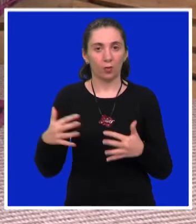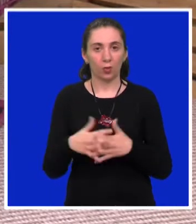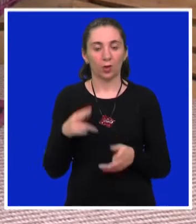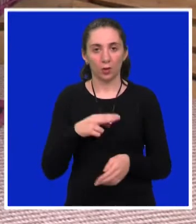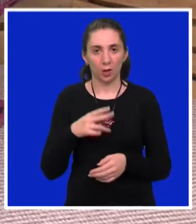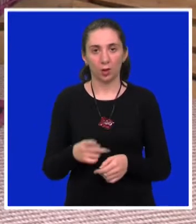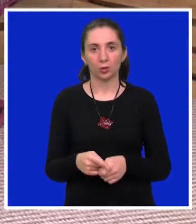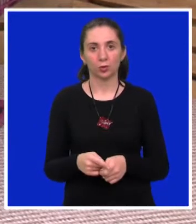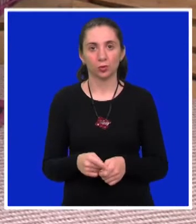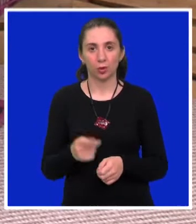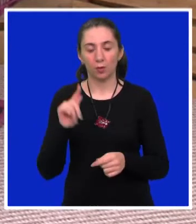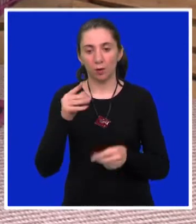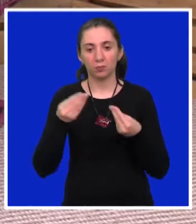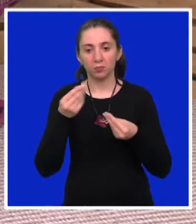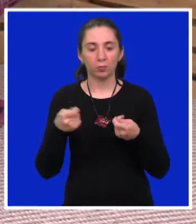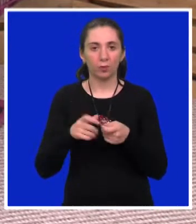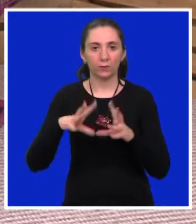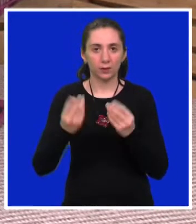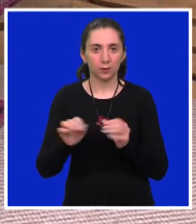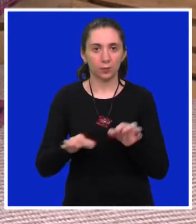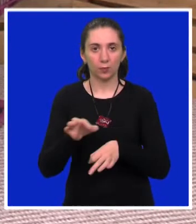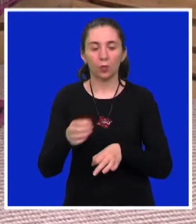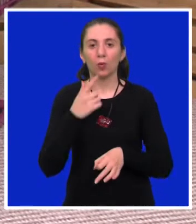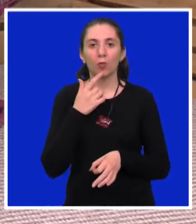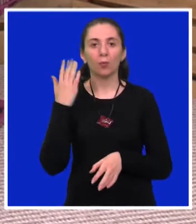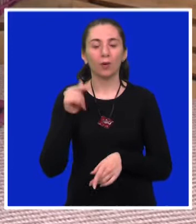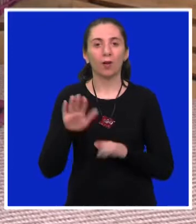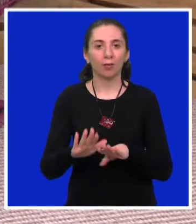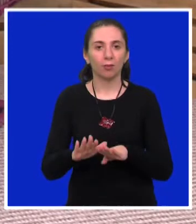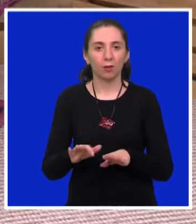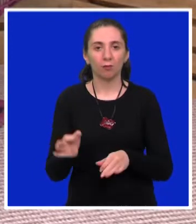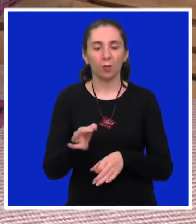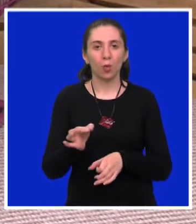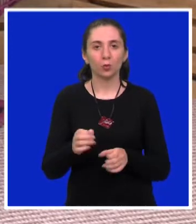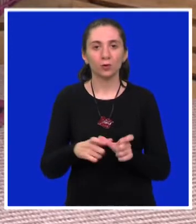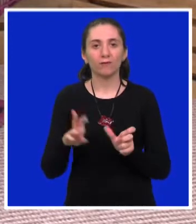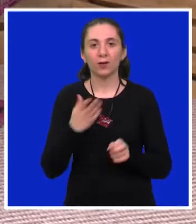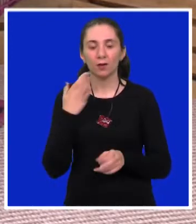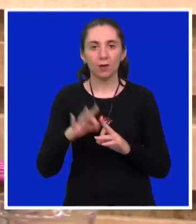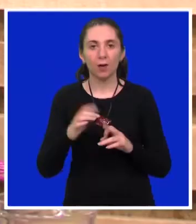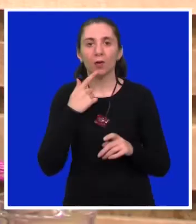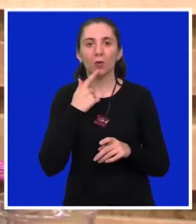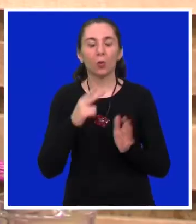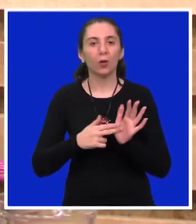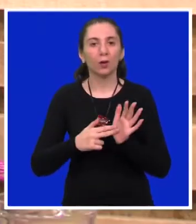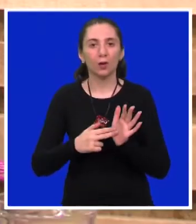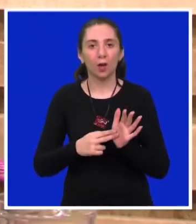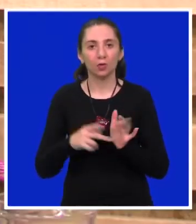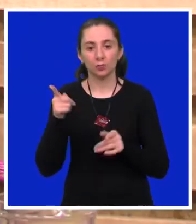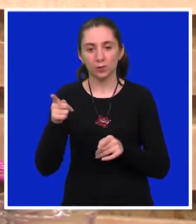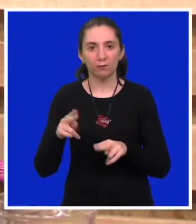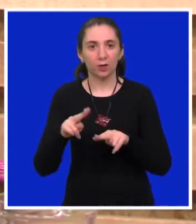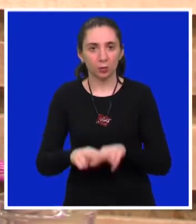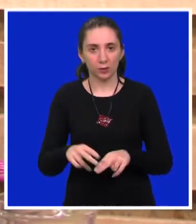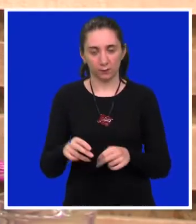Evo, gradonačelniče, prilika za osvrnuti se na cijeli projekt. Prije svega, koja je bila njegova osnovna svrha i na koji način